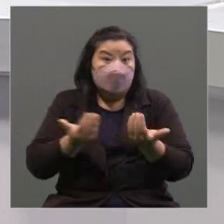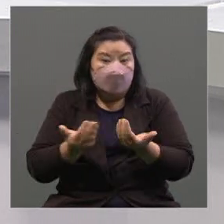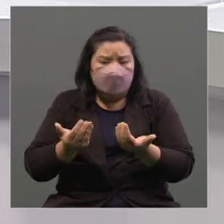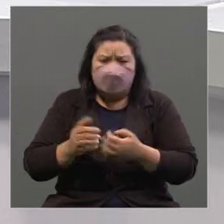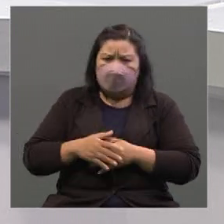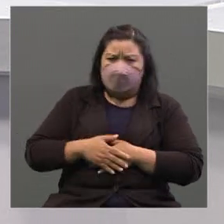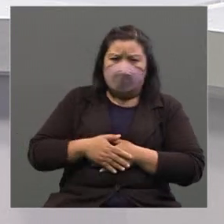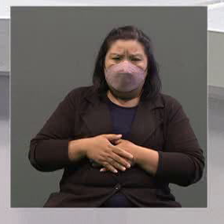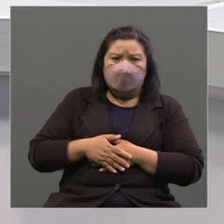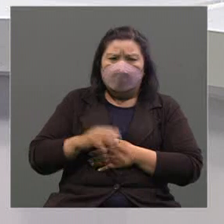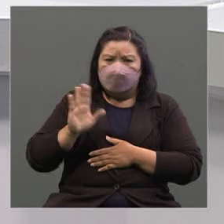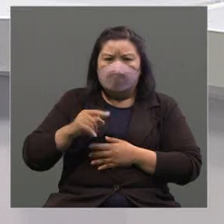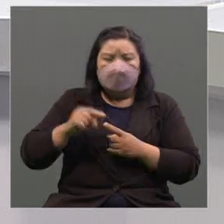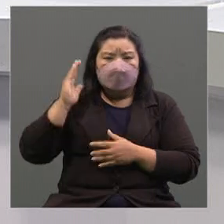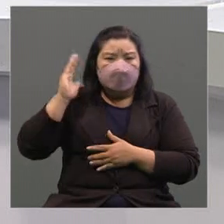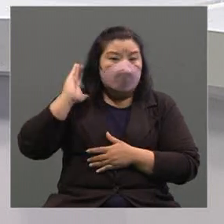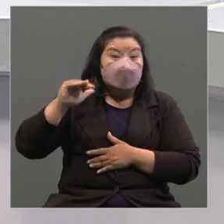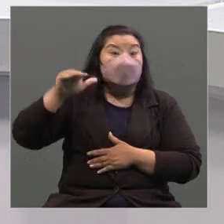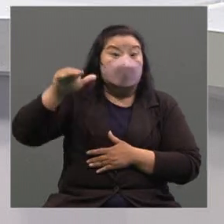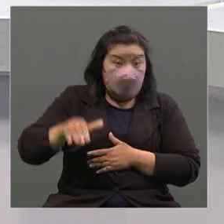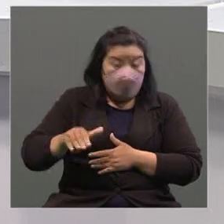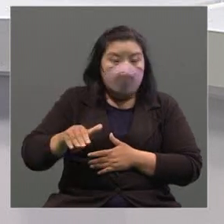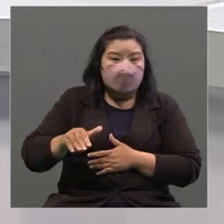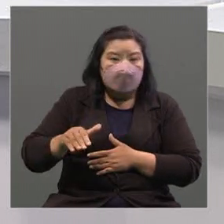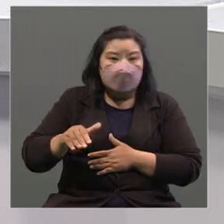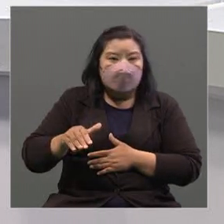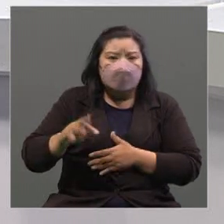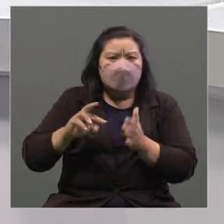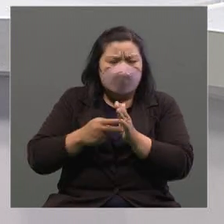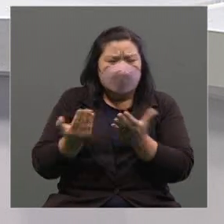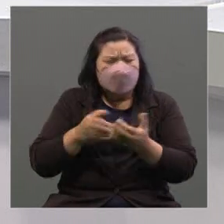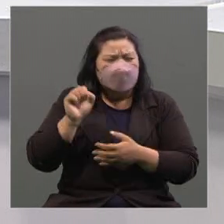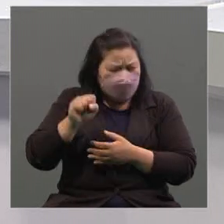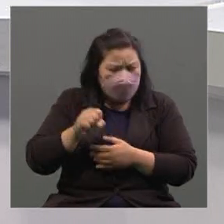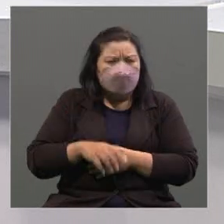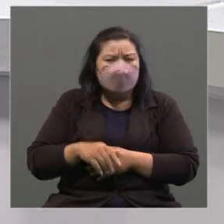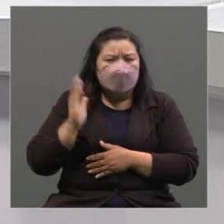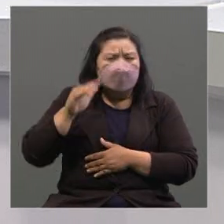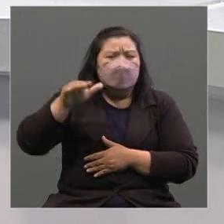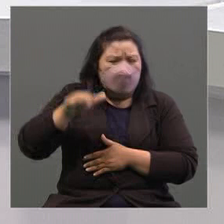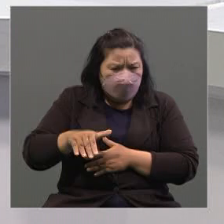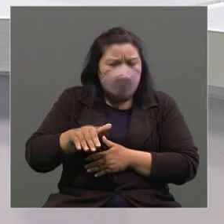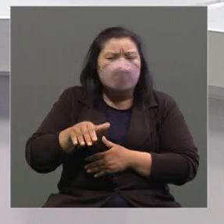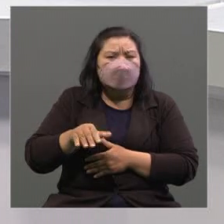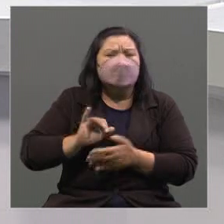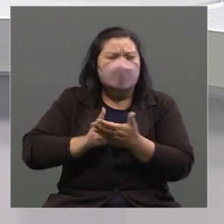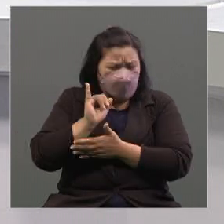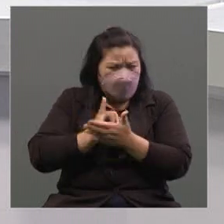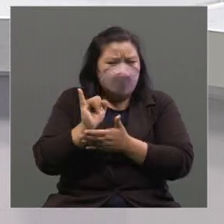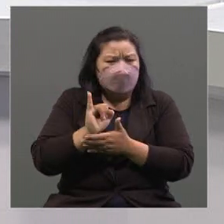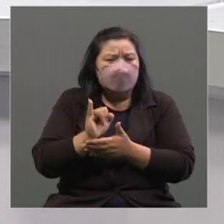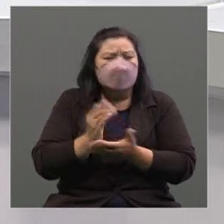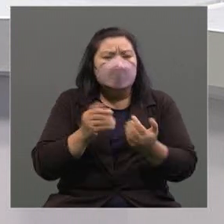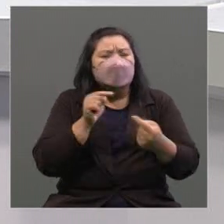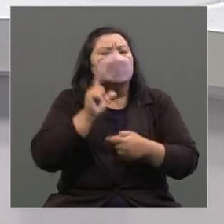ช่สามีแต่เป็นน้องชายของสามีซึ่งก็คือลูกของคุณแม่เหมือนกันนี่แหละ ก็ลูกแท้ๆของผู้ถูกทำร้ายอยู่ดี เหมือนกัน